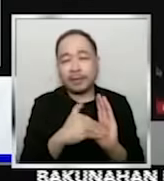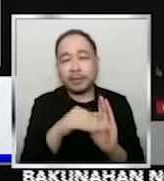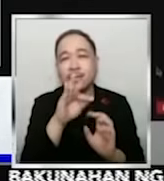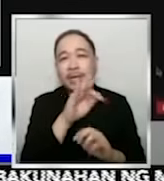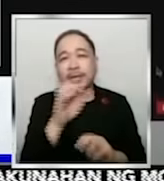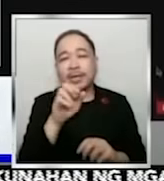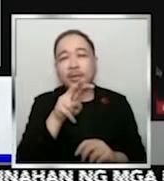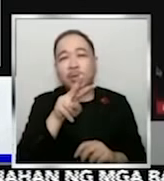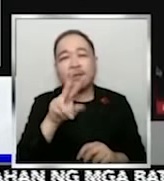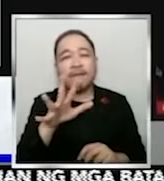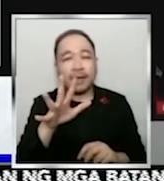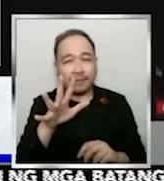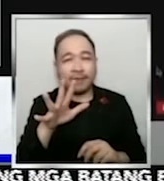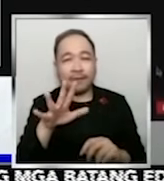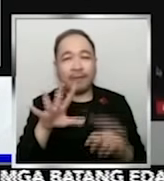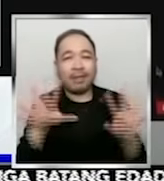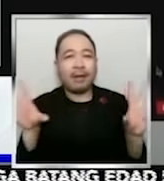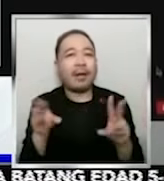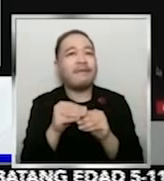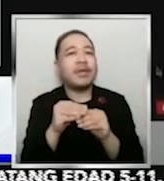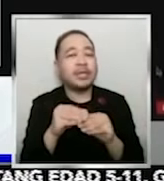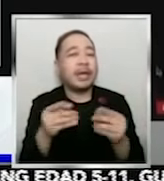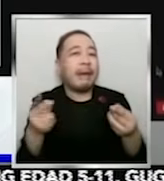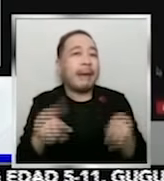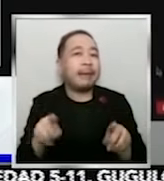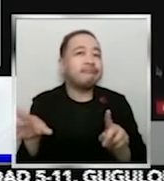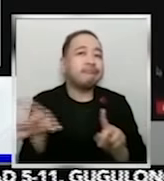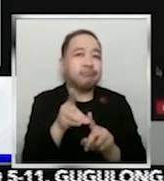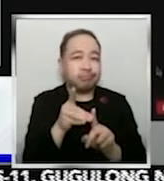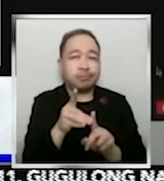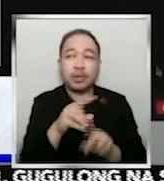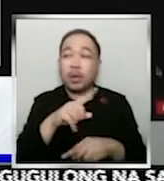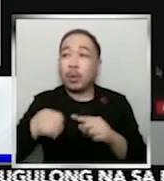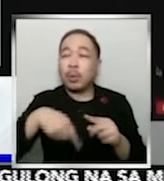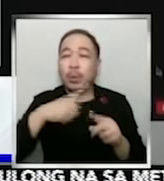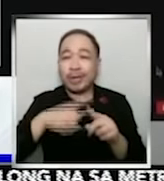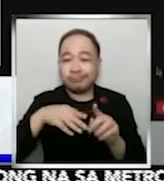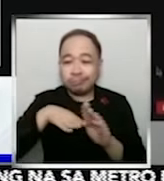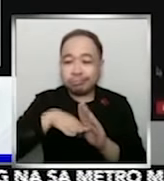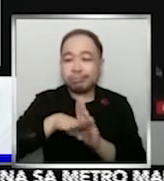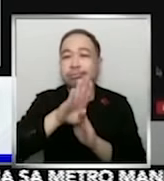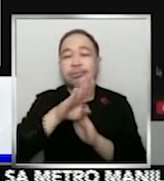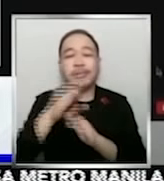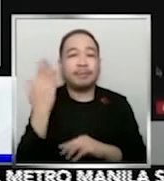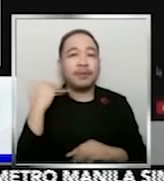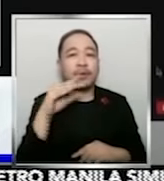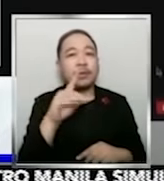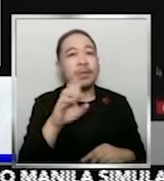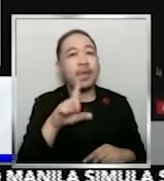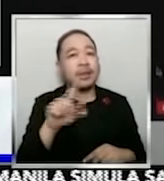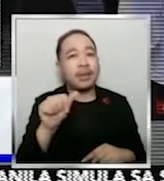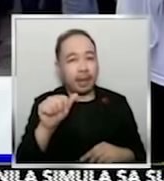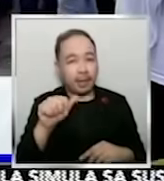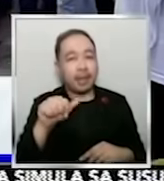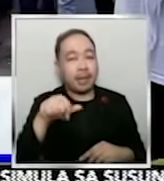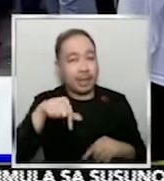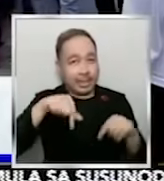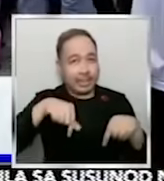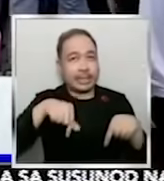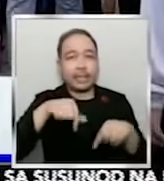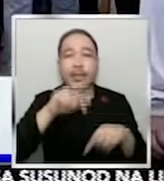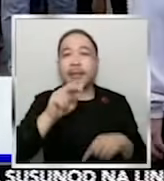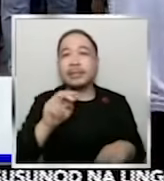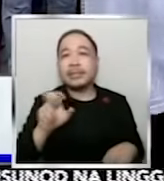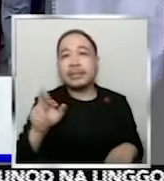5,925 average cases nung nag-peak tayo dun po sa ating Delta experience dito sa National Capital Region.